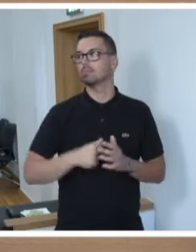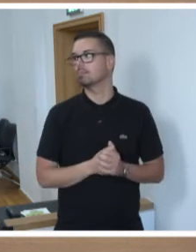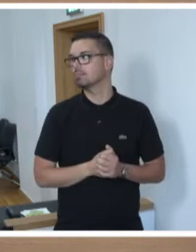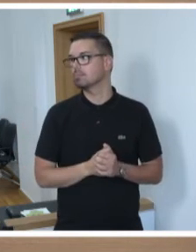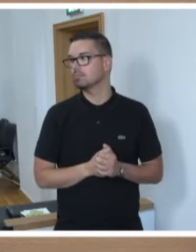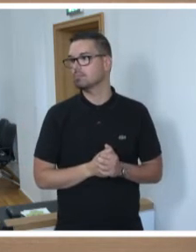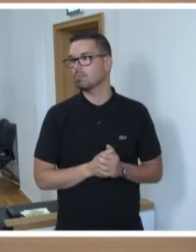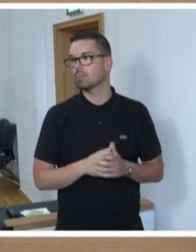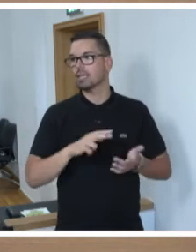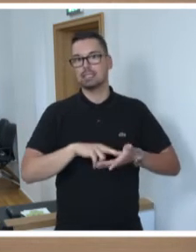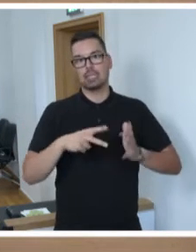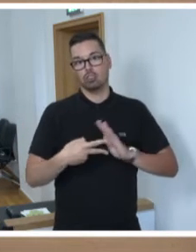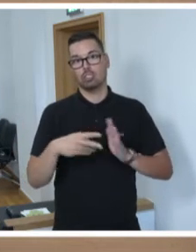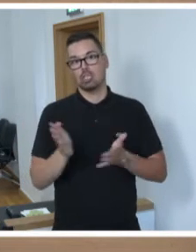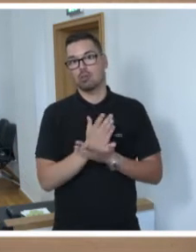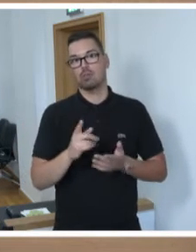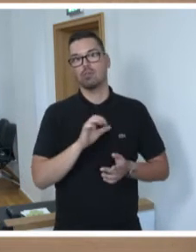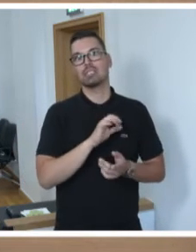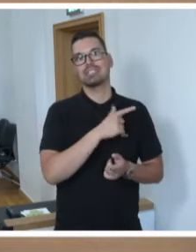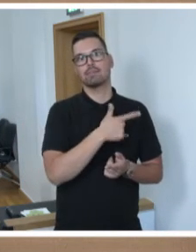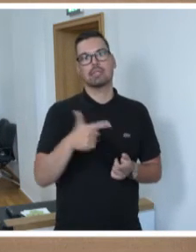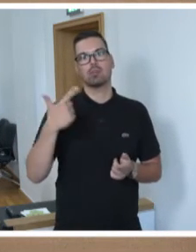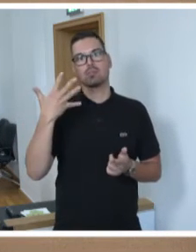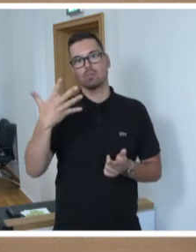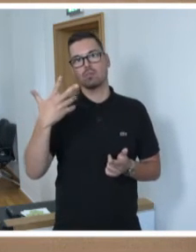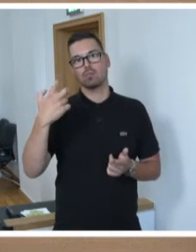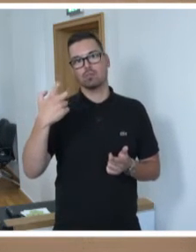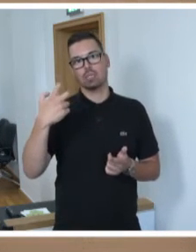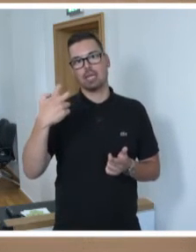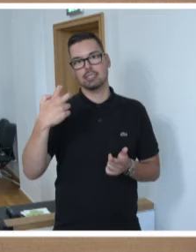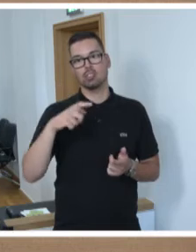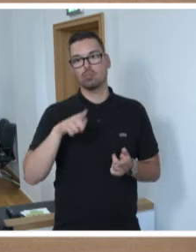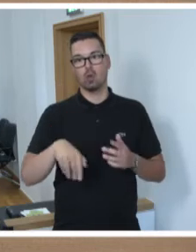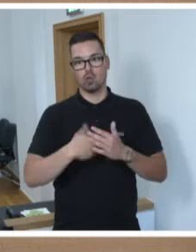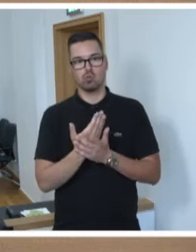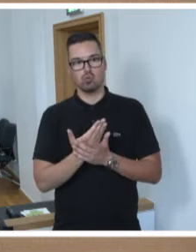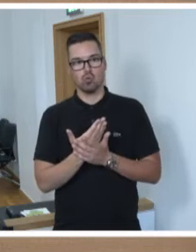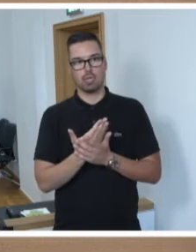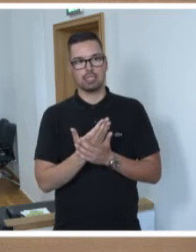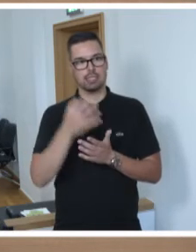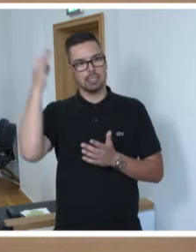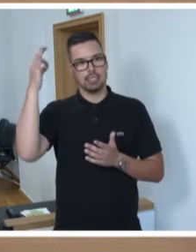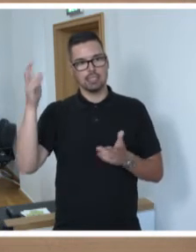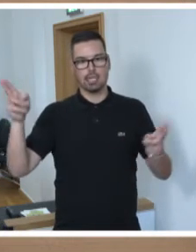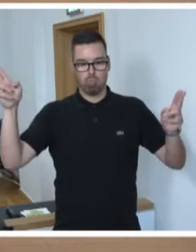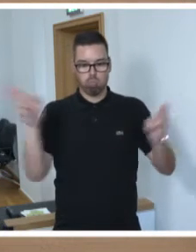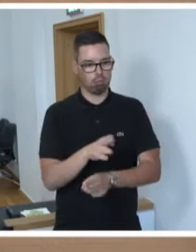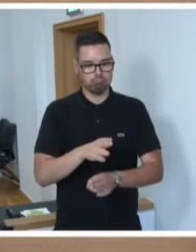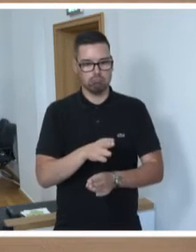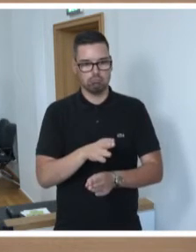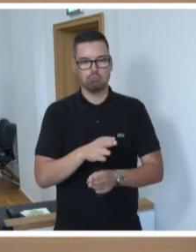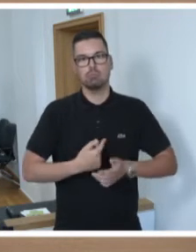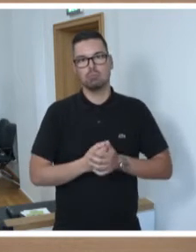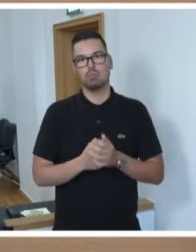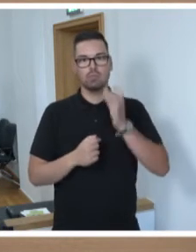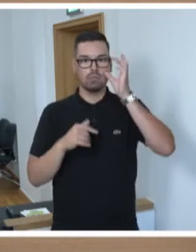verbindliche Technologieentscheidung für das Jahr 2035 schränkt den Spielraum für Innovation stark ein. Man trifft so Annahmen über